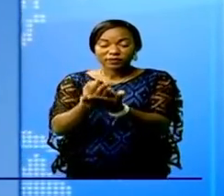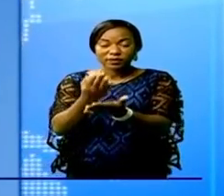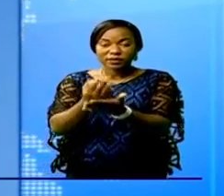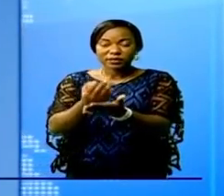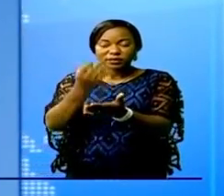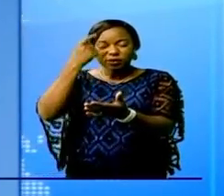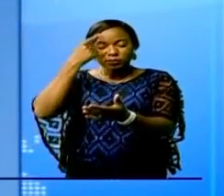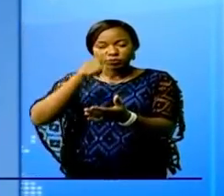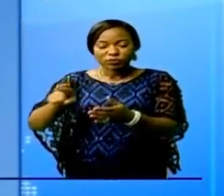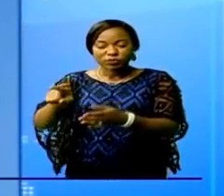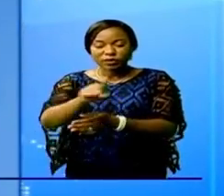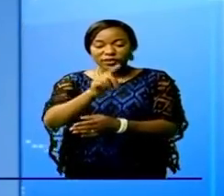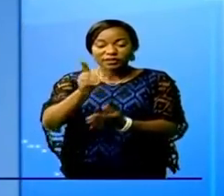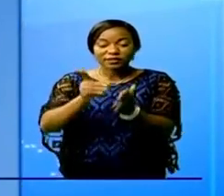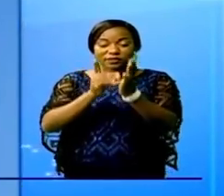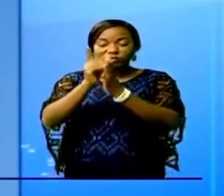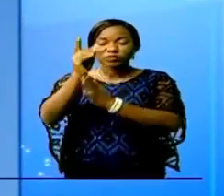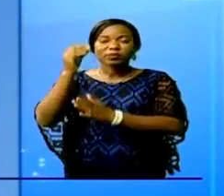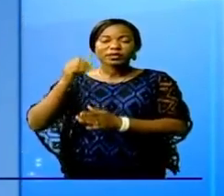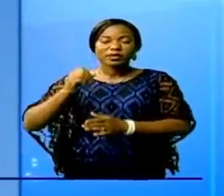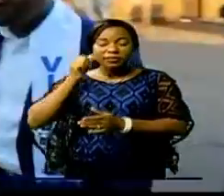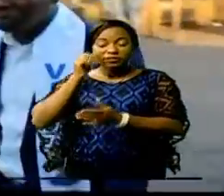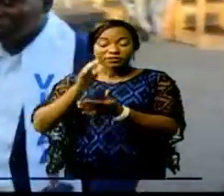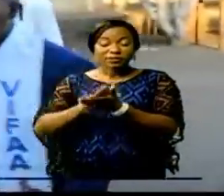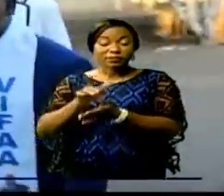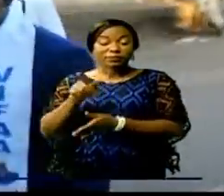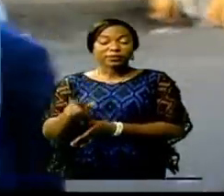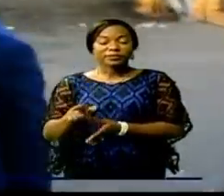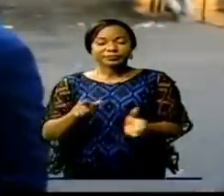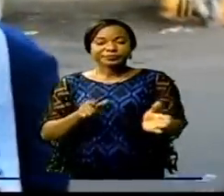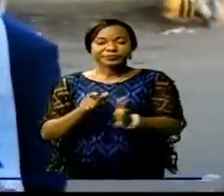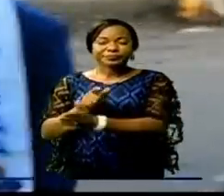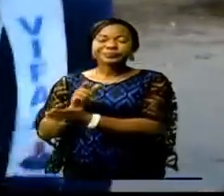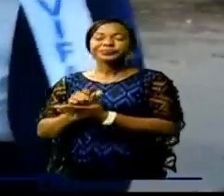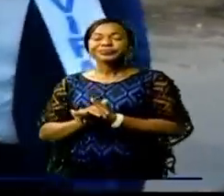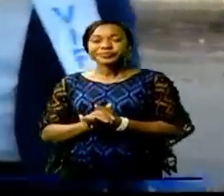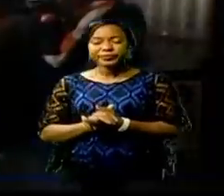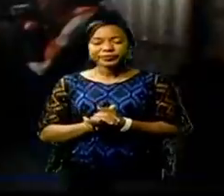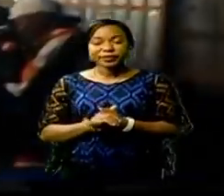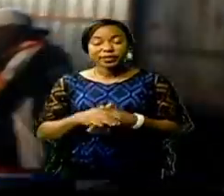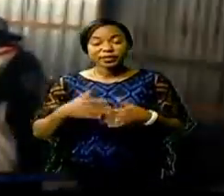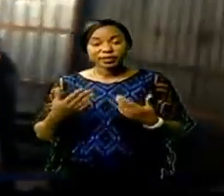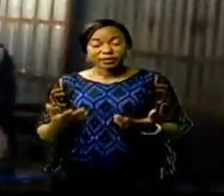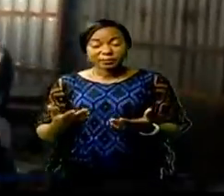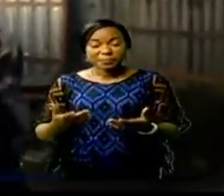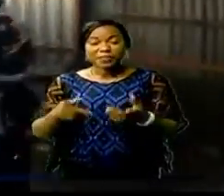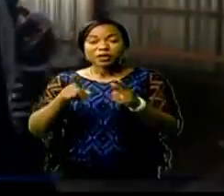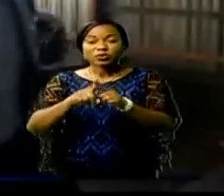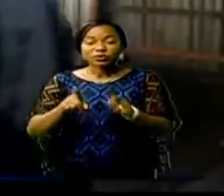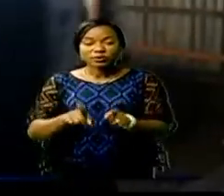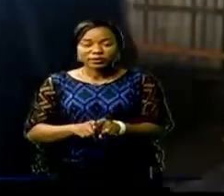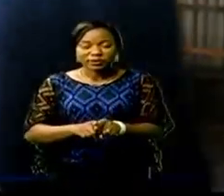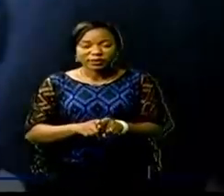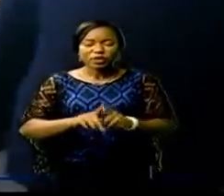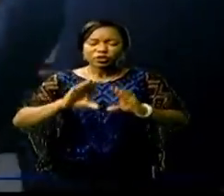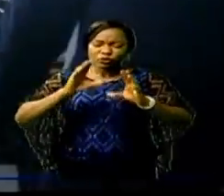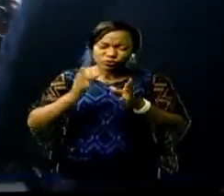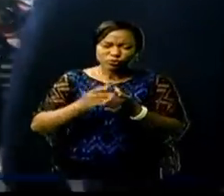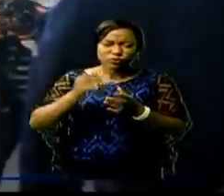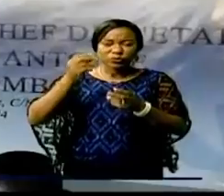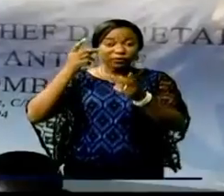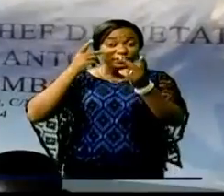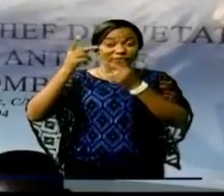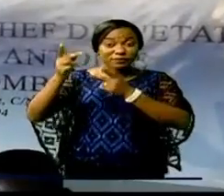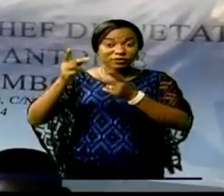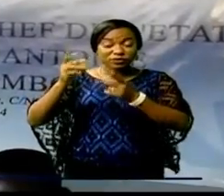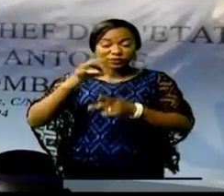leur développement. Cédric Enina. Le social, c'est vie, c'est sang et c'est conçoit en amont. Vision Fachi